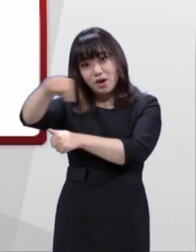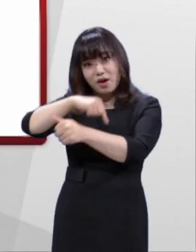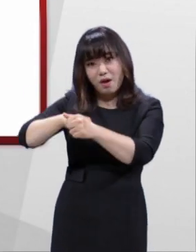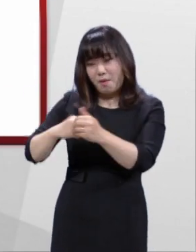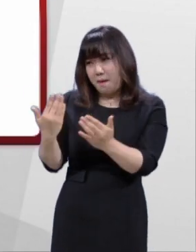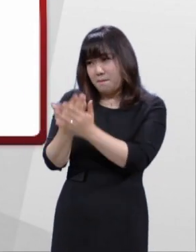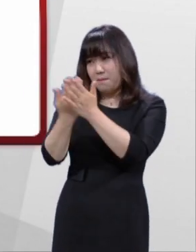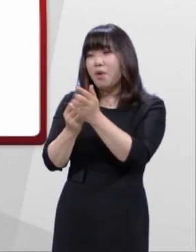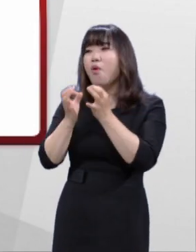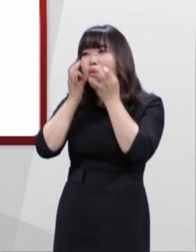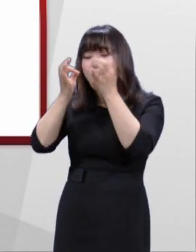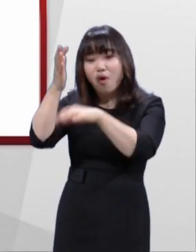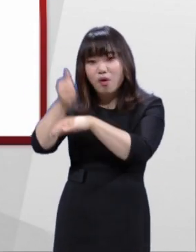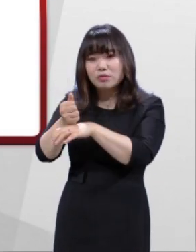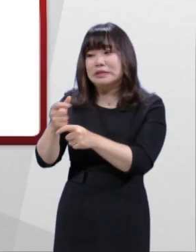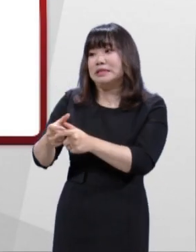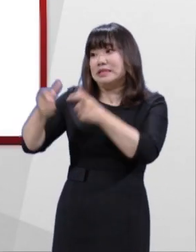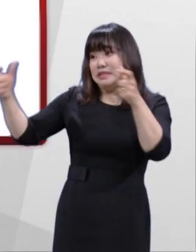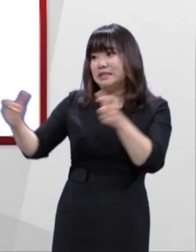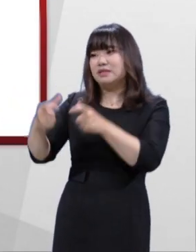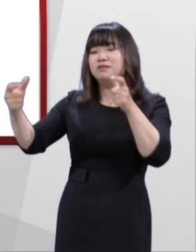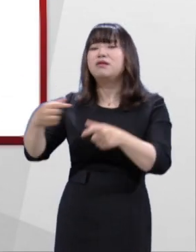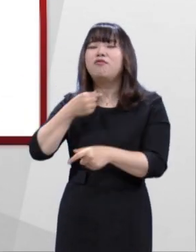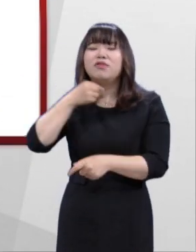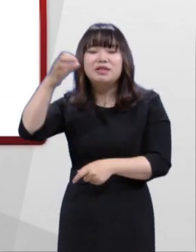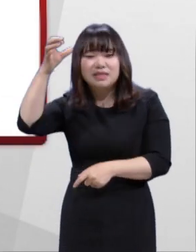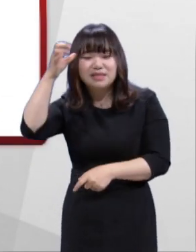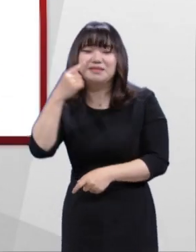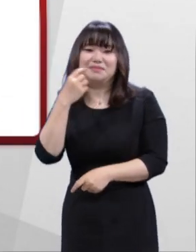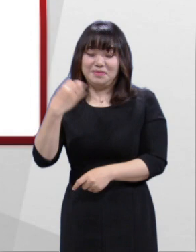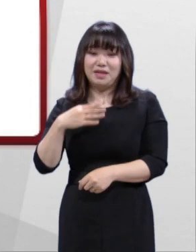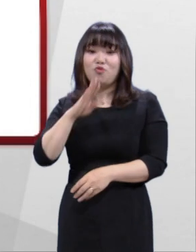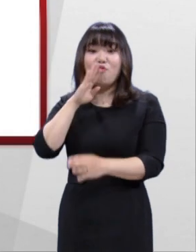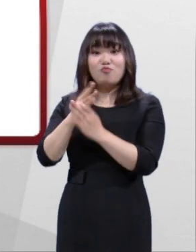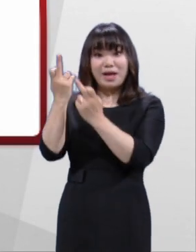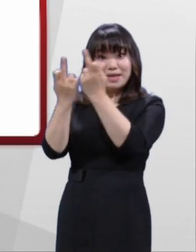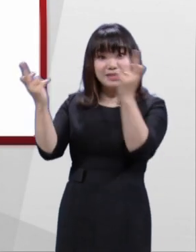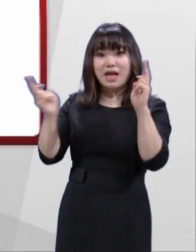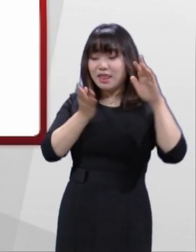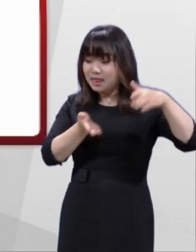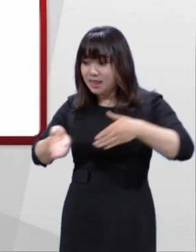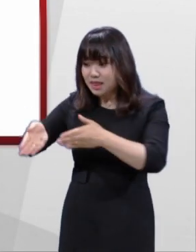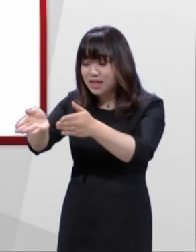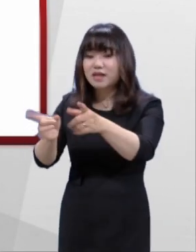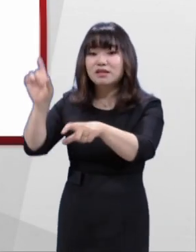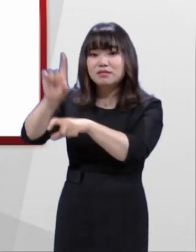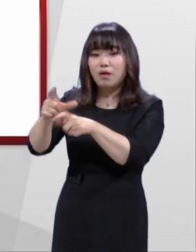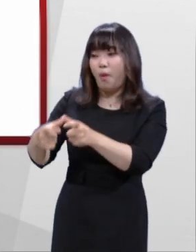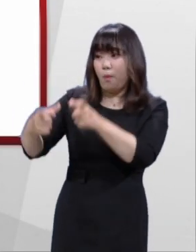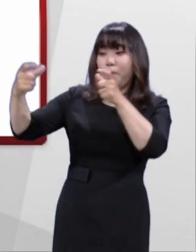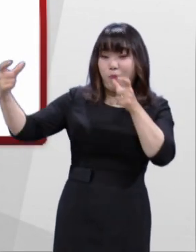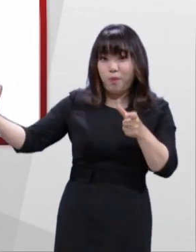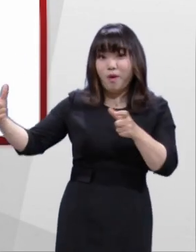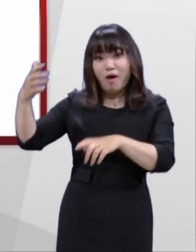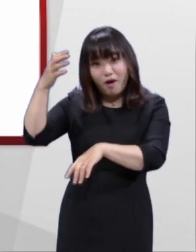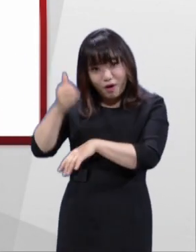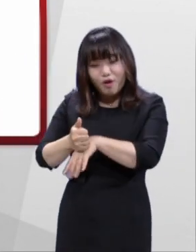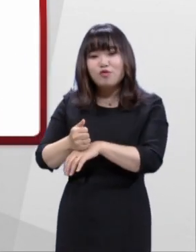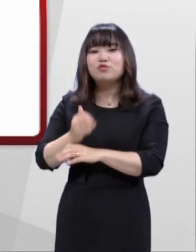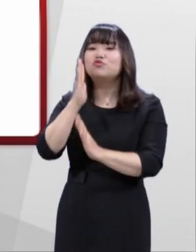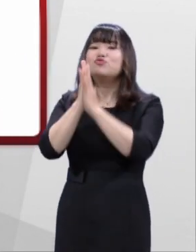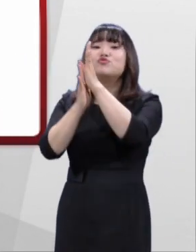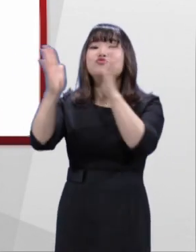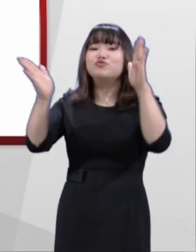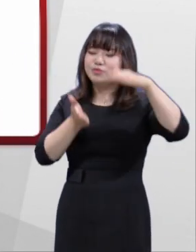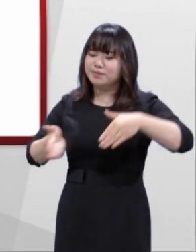지역경제를 활성화시키겠다고 약속했습니다. 또 북한산 주변 둘레길을 한 단계 더 성장시켜 이른바